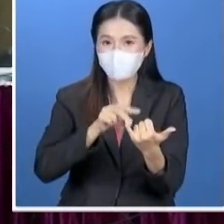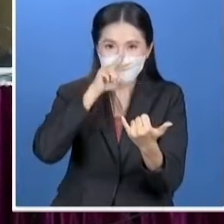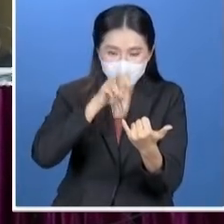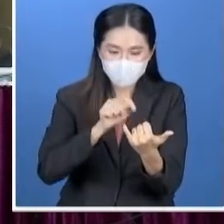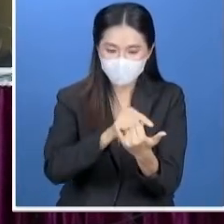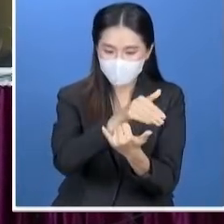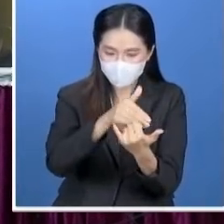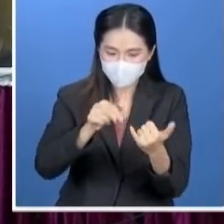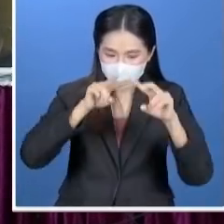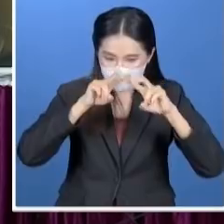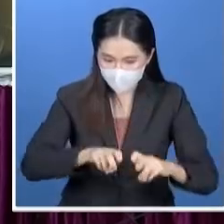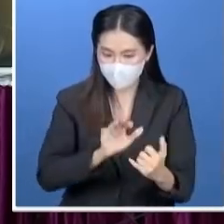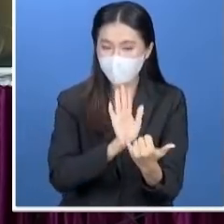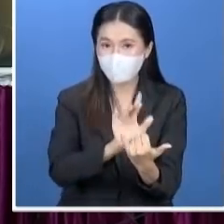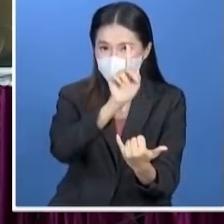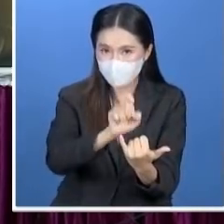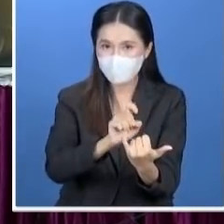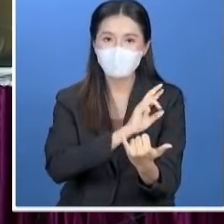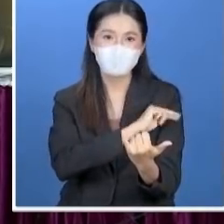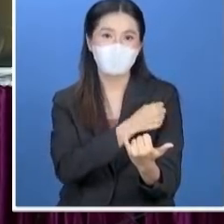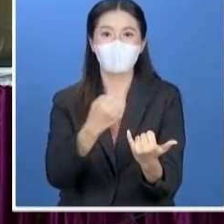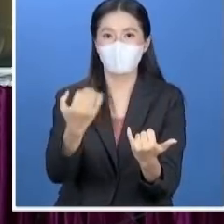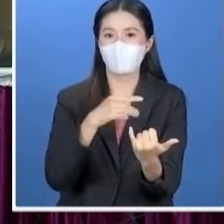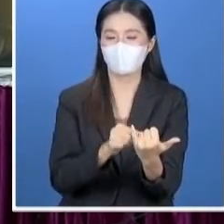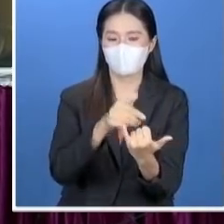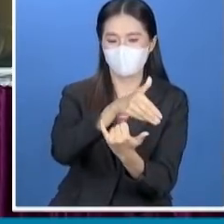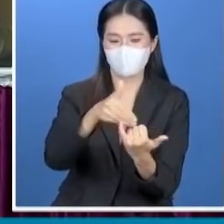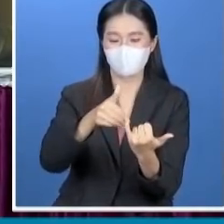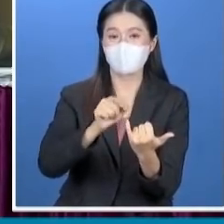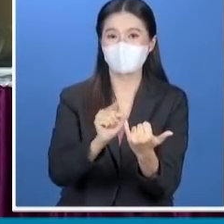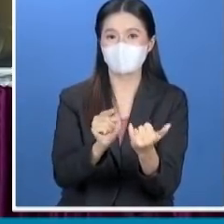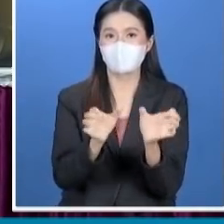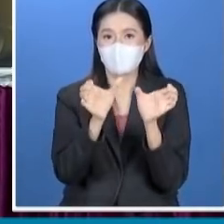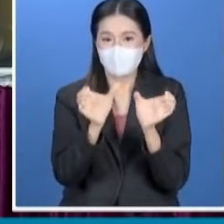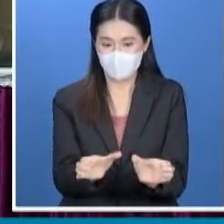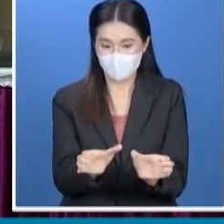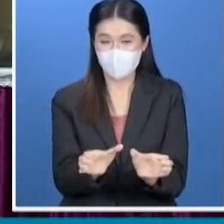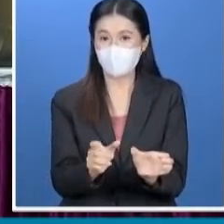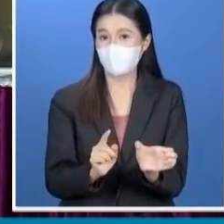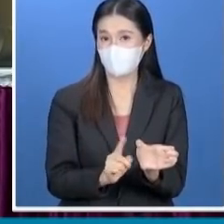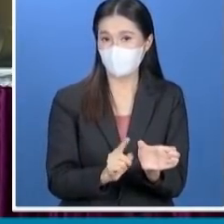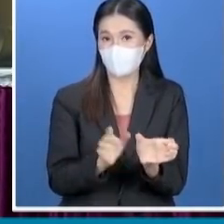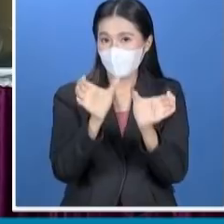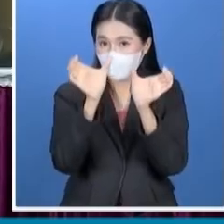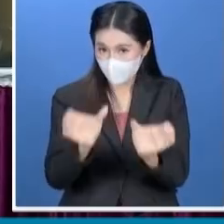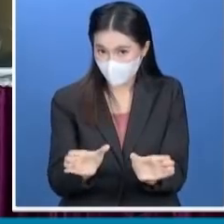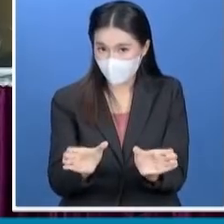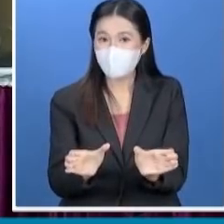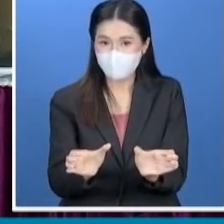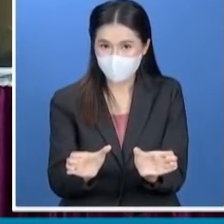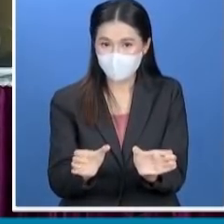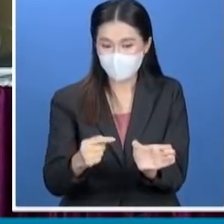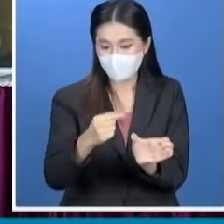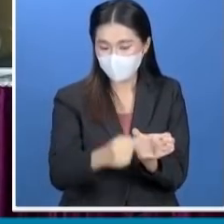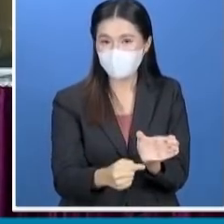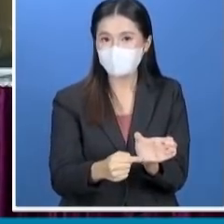ะครับทางการแพทย์บอกว่าแผลที่เกิดบนต้นขาและขาของคุณแตงโมเข้า